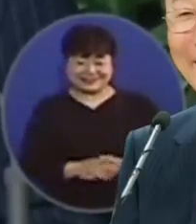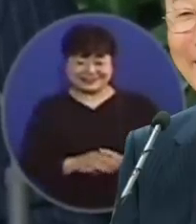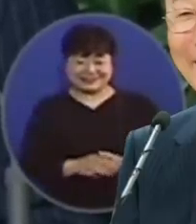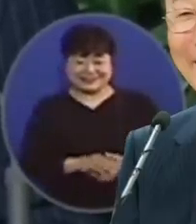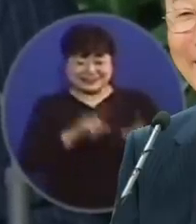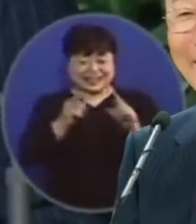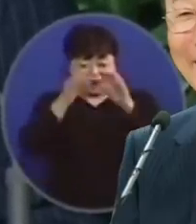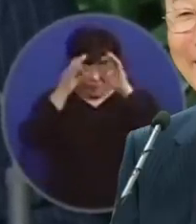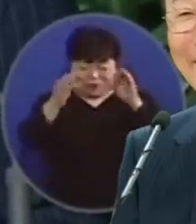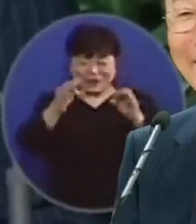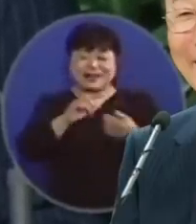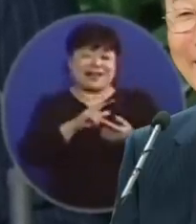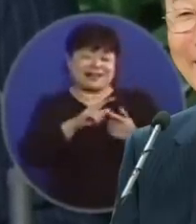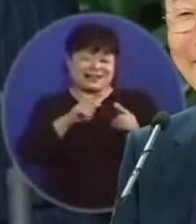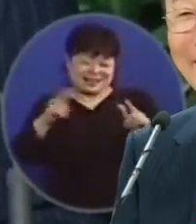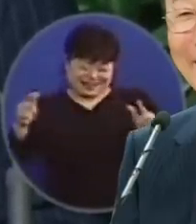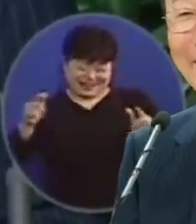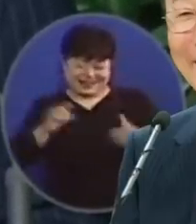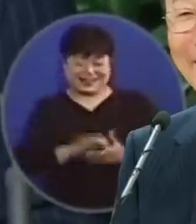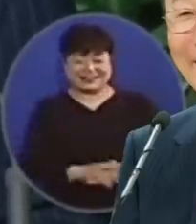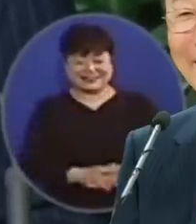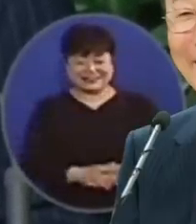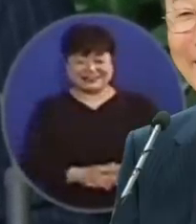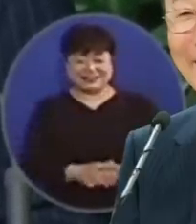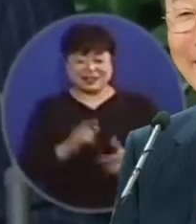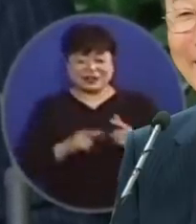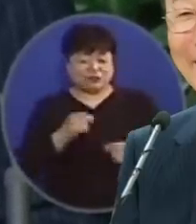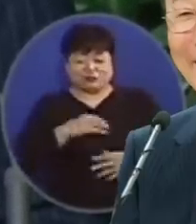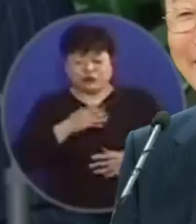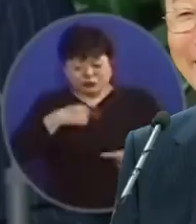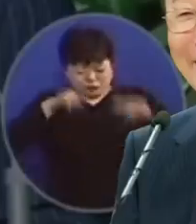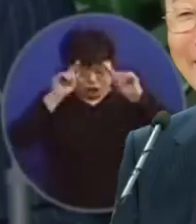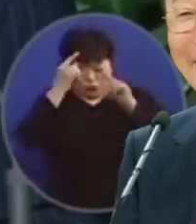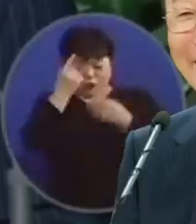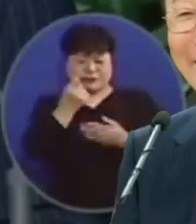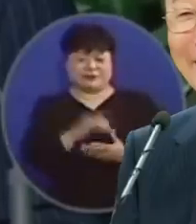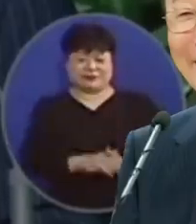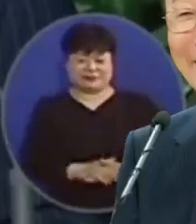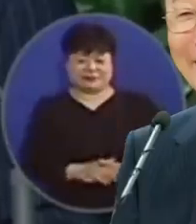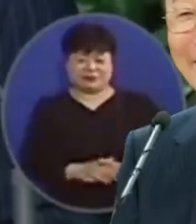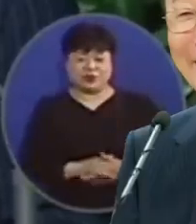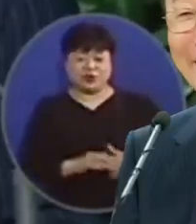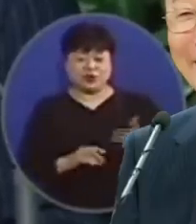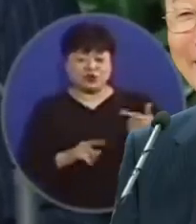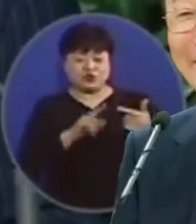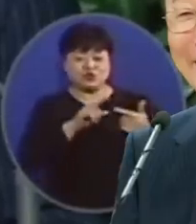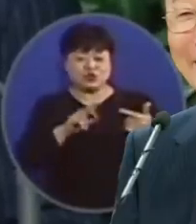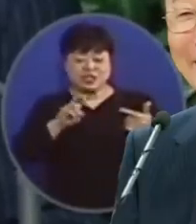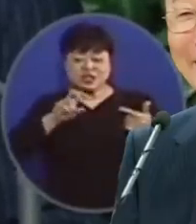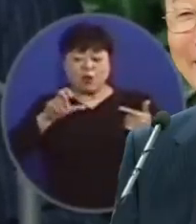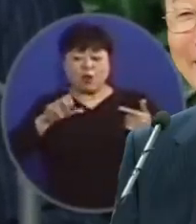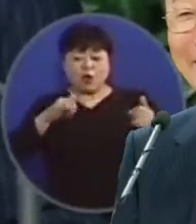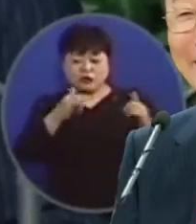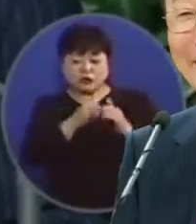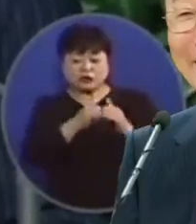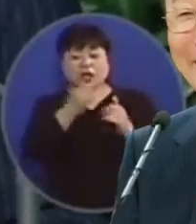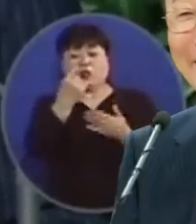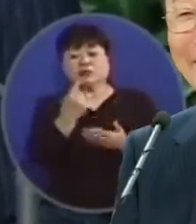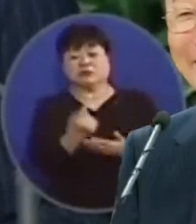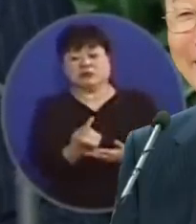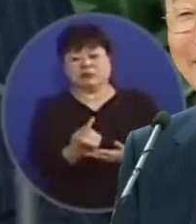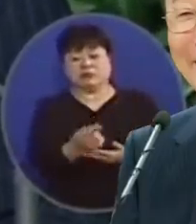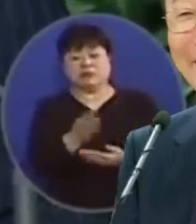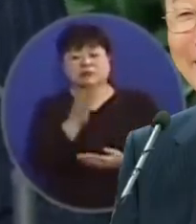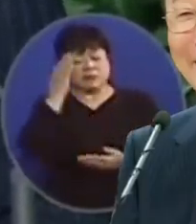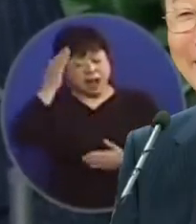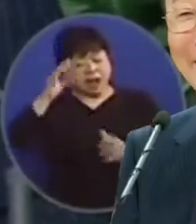살아보니까 천당도 아니고 더 무서운 지옥이 왔어요. 6.25 사변이 왔습니다. 참